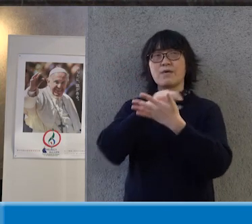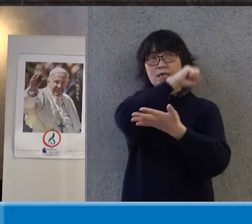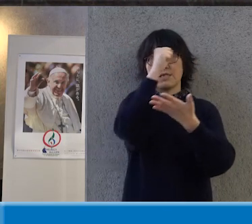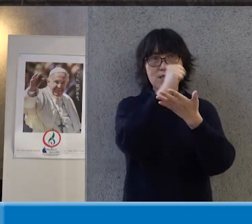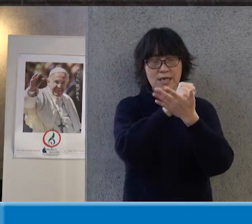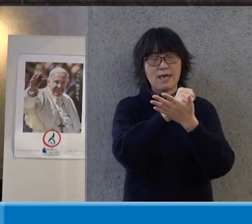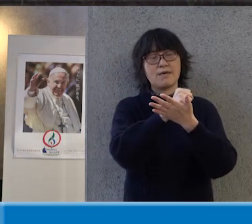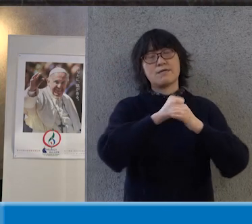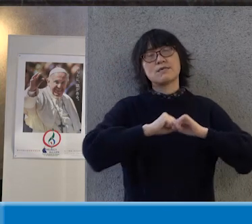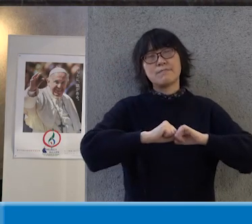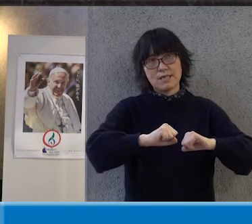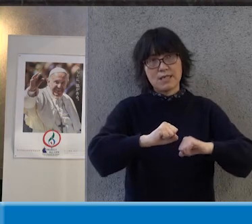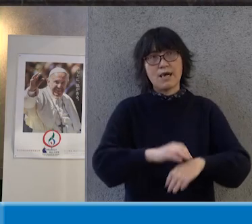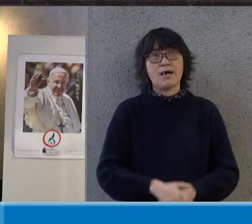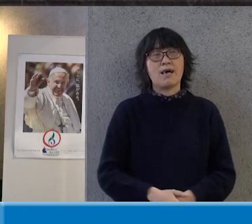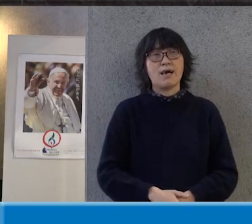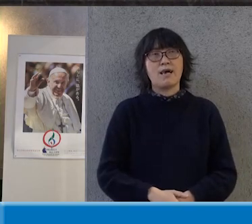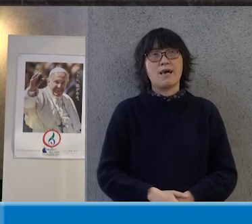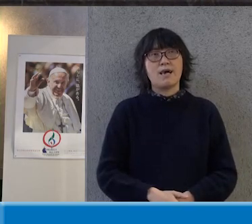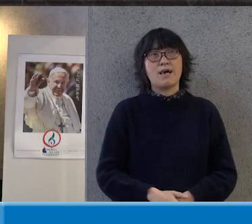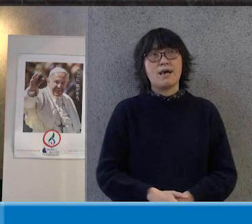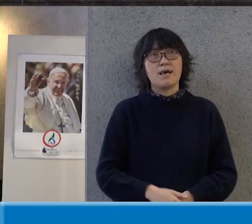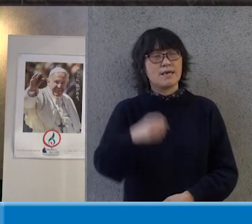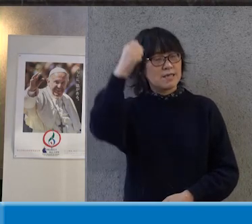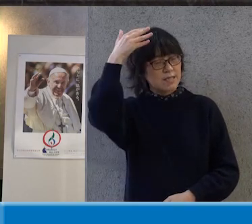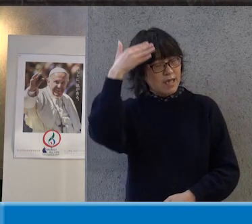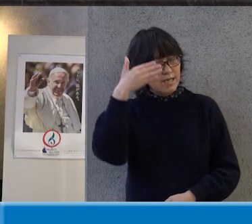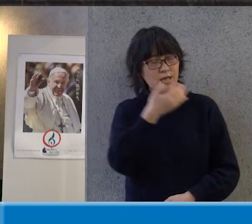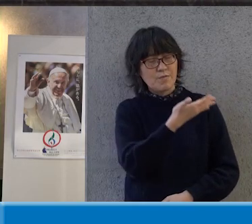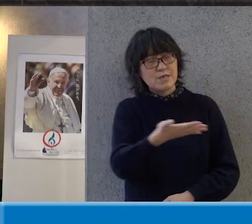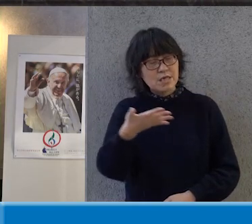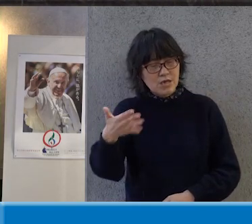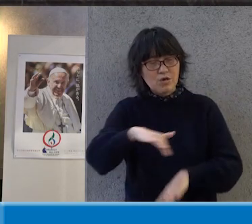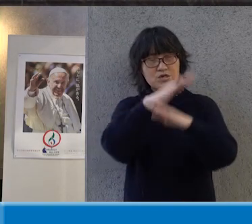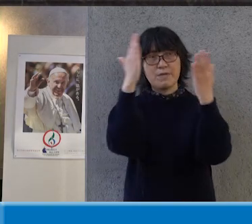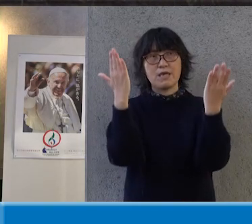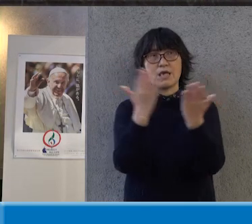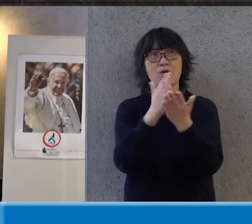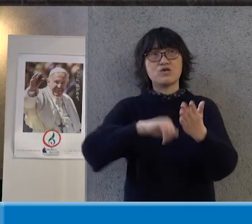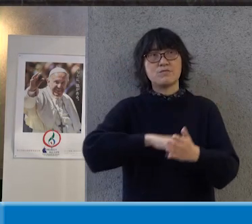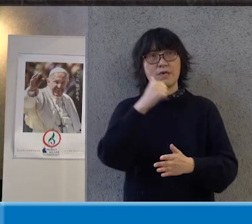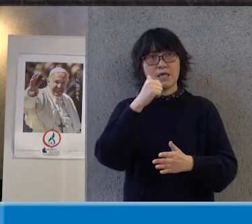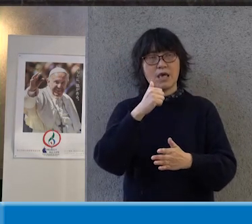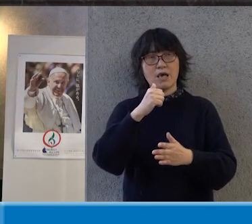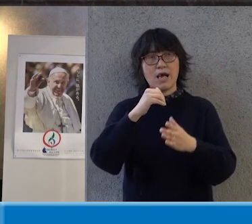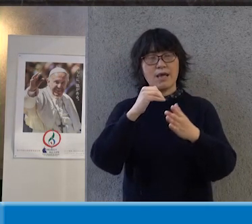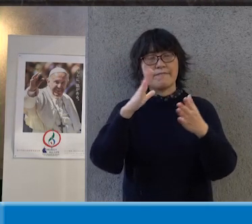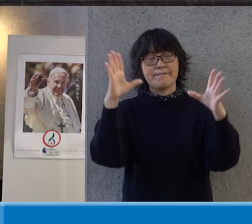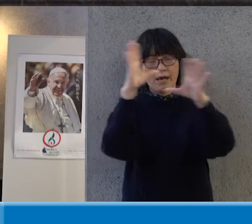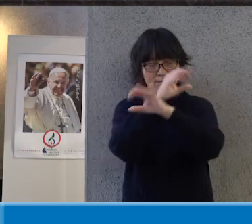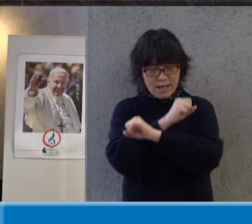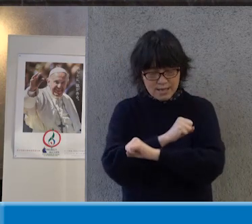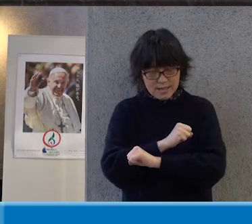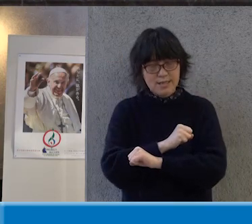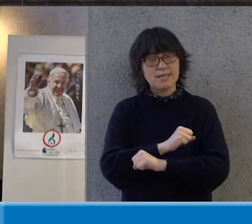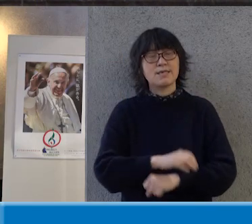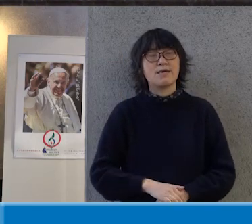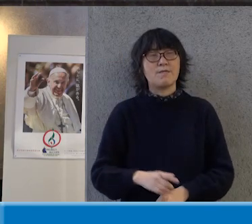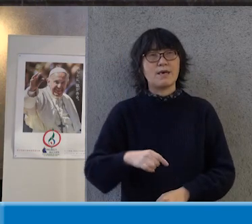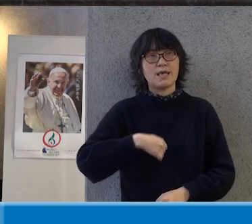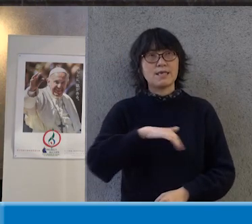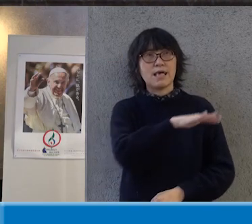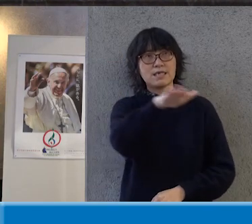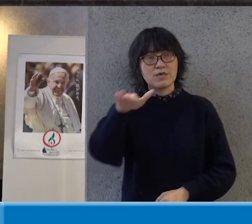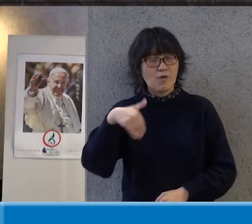。洗礼の水によって全ての罪は滅され、私たち